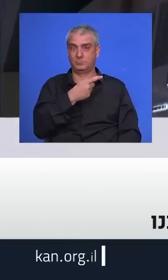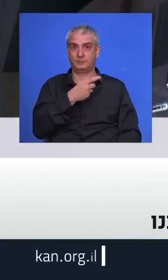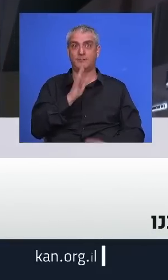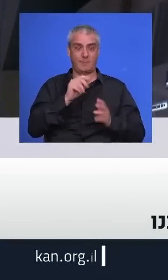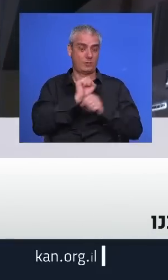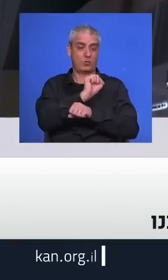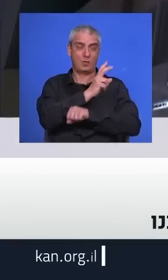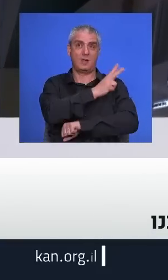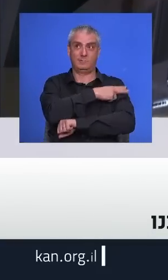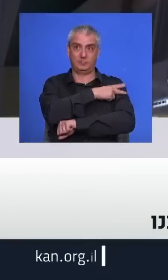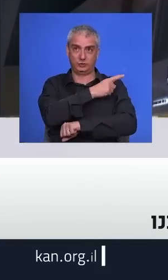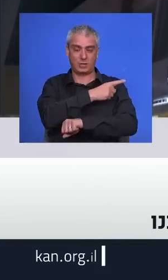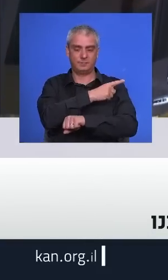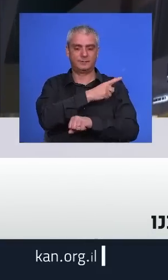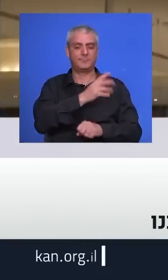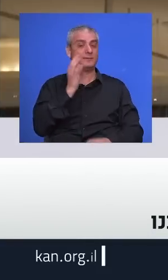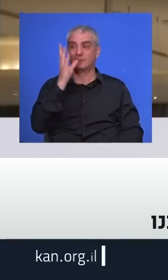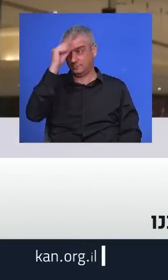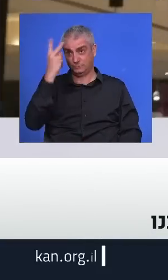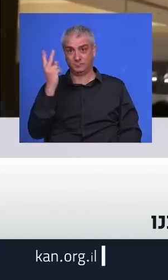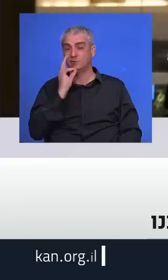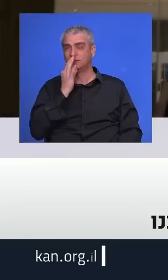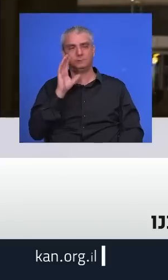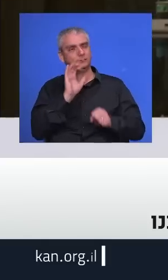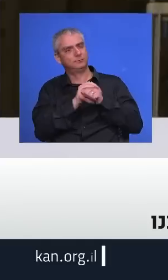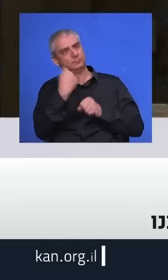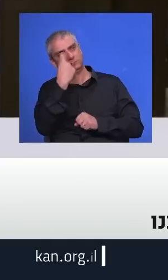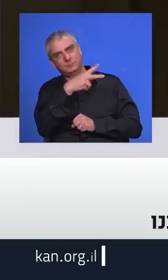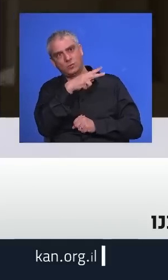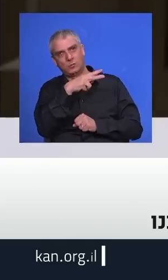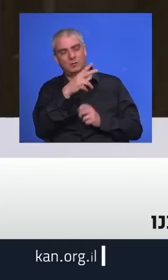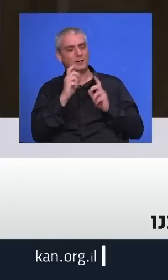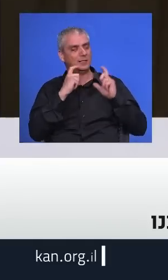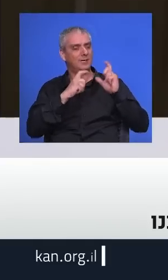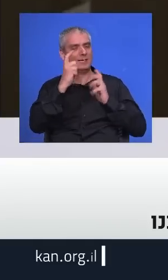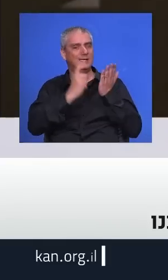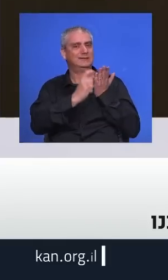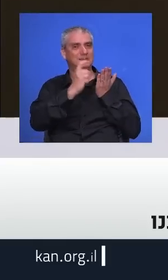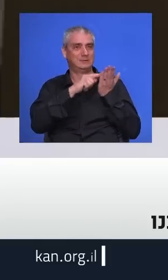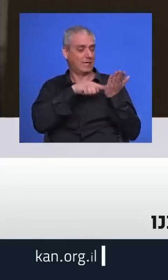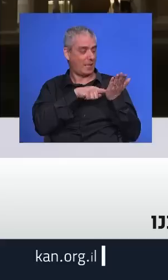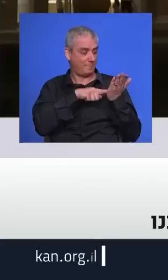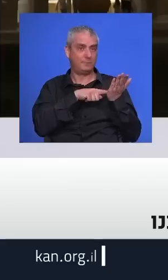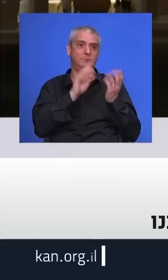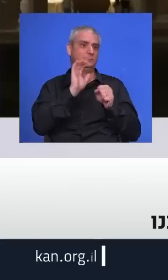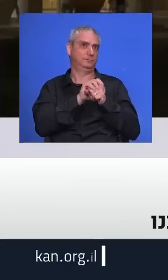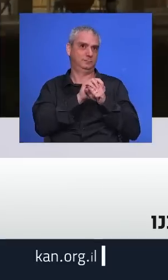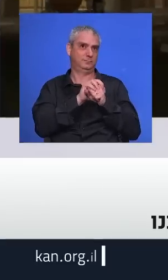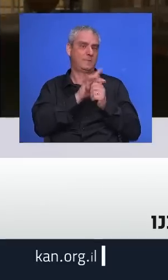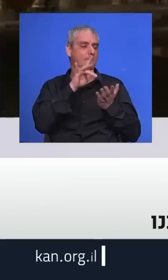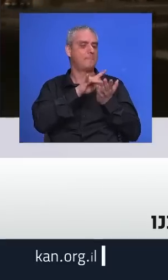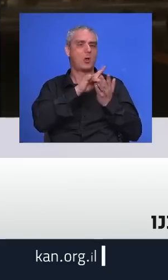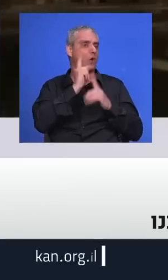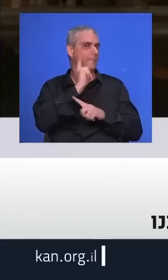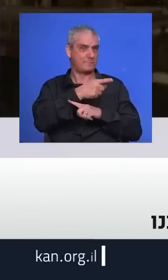בתלונה שלהן במשטרה, שהצעירים האלה זיהו אותן בסטורי באינסטגרם שלהן, זיהו כמובן את המיקום שלהם,